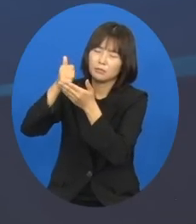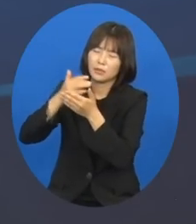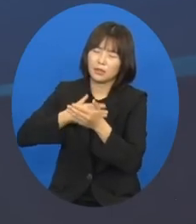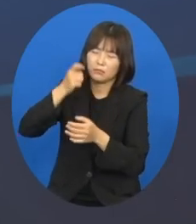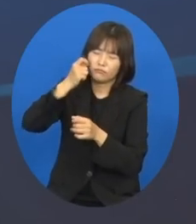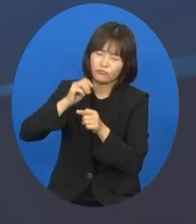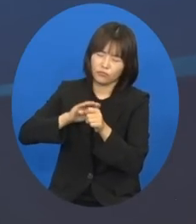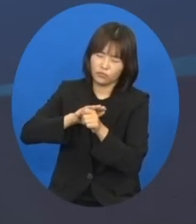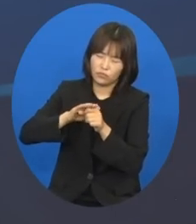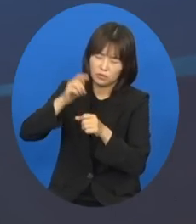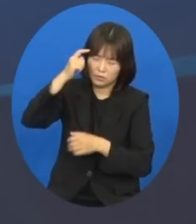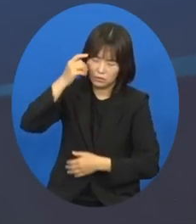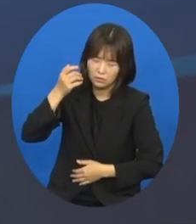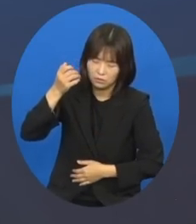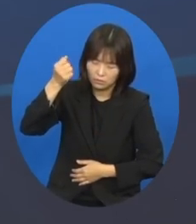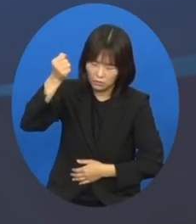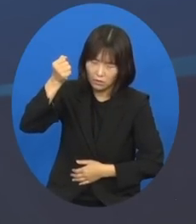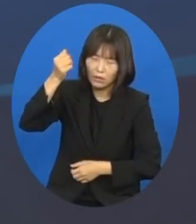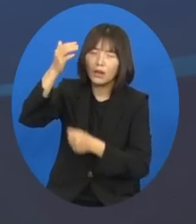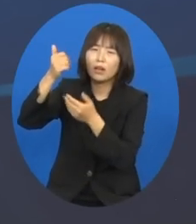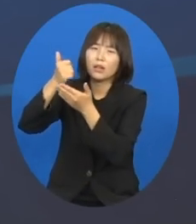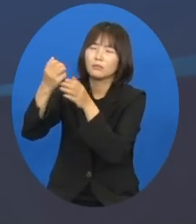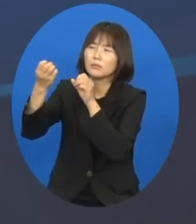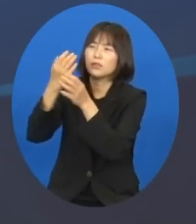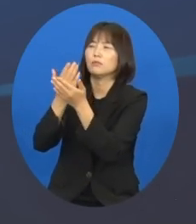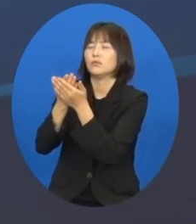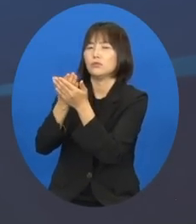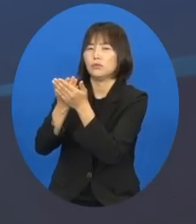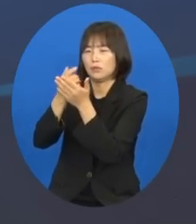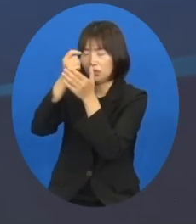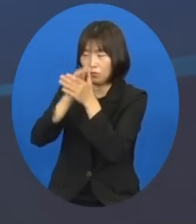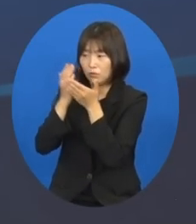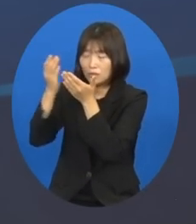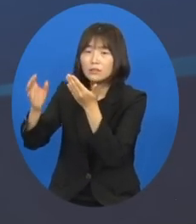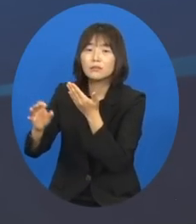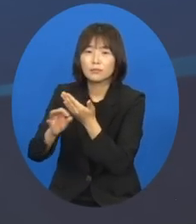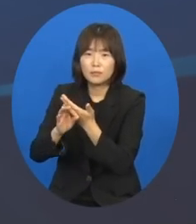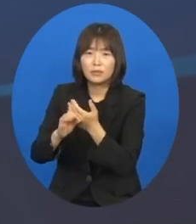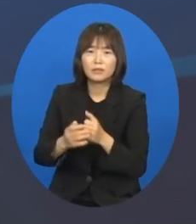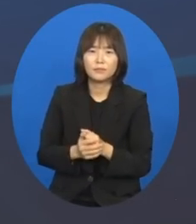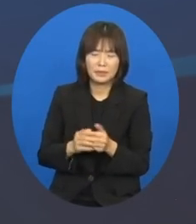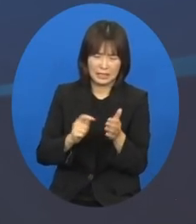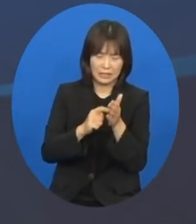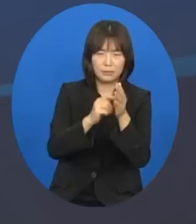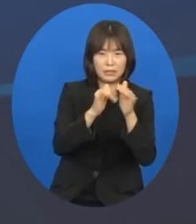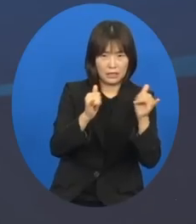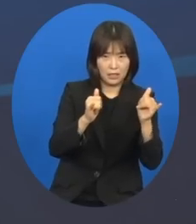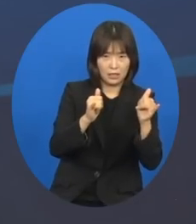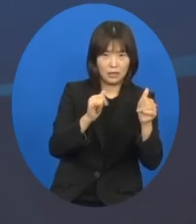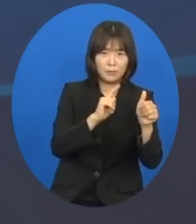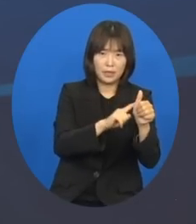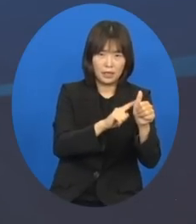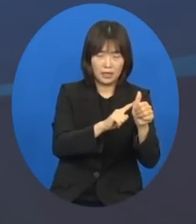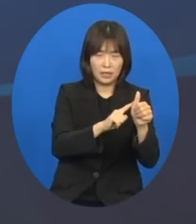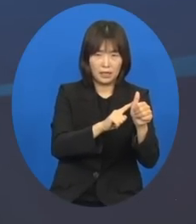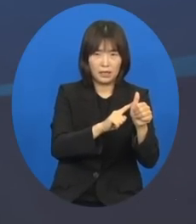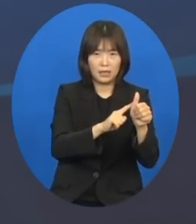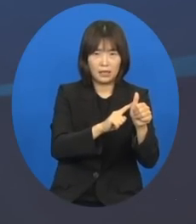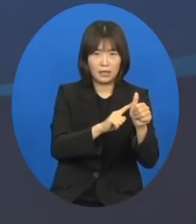불쌍히 여겨 응답해 달라고 기도하면 그 급한 사람 앞에 하나님이 좌표를